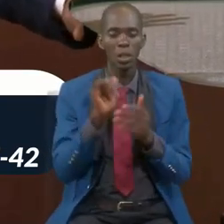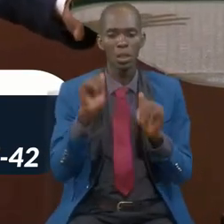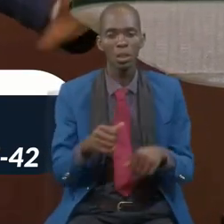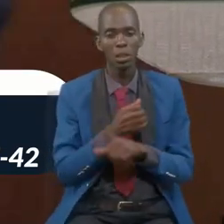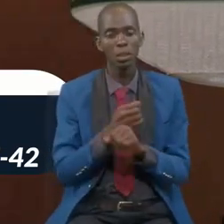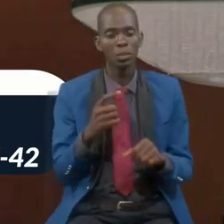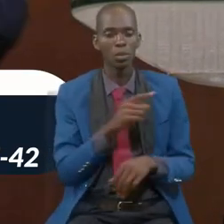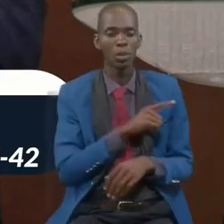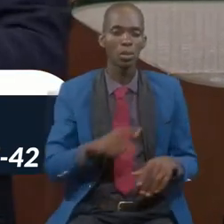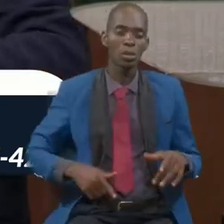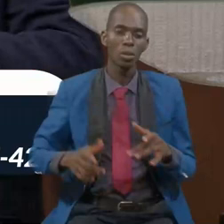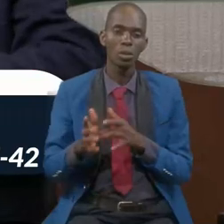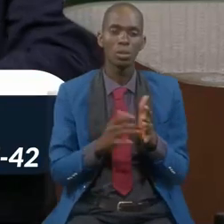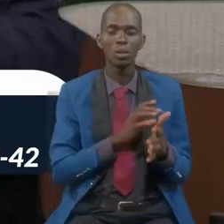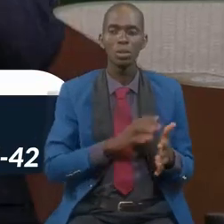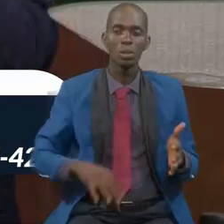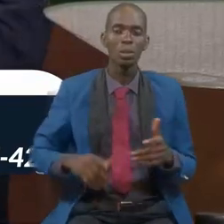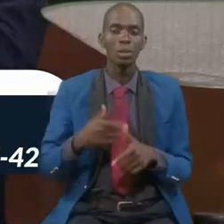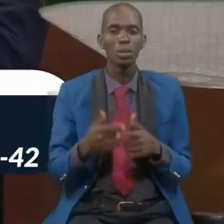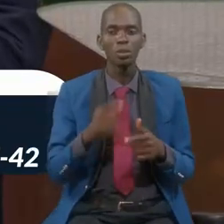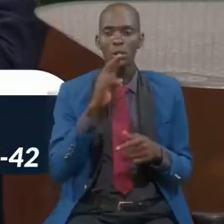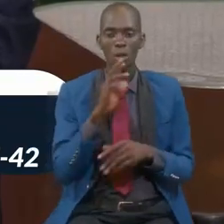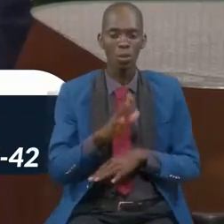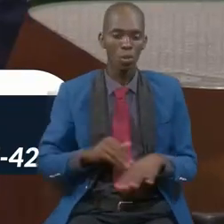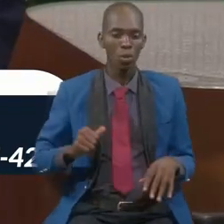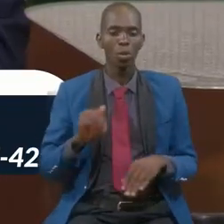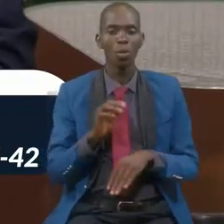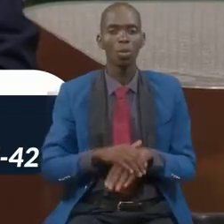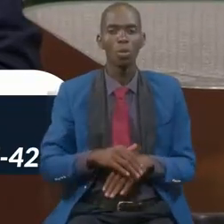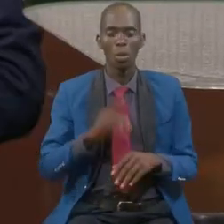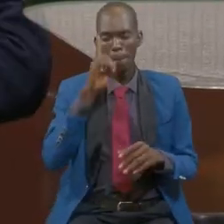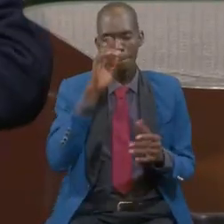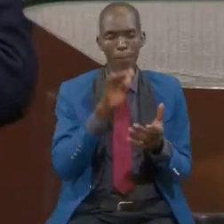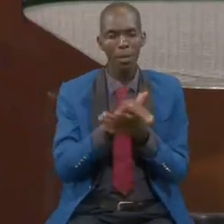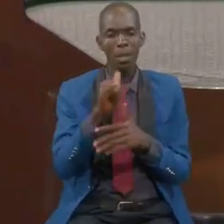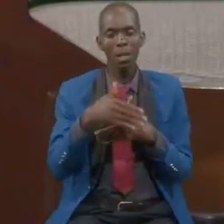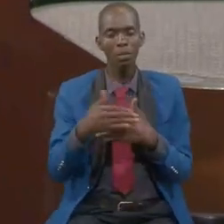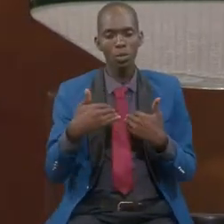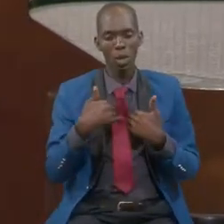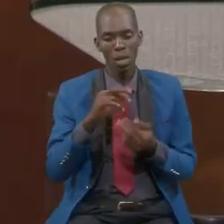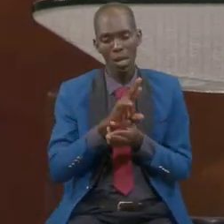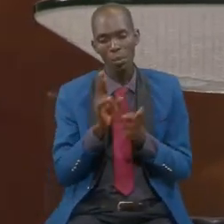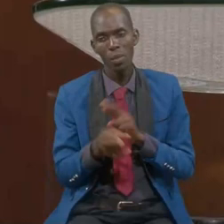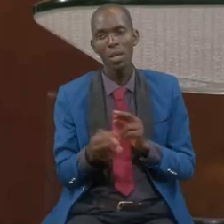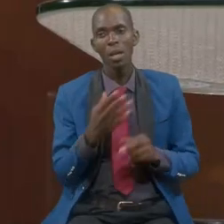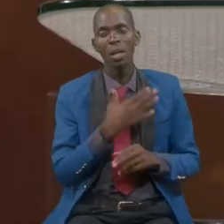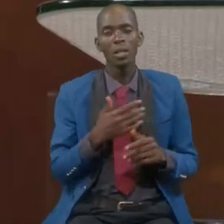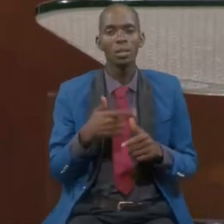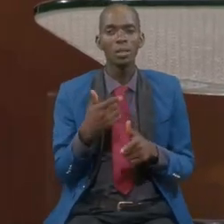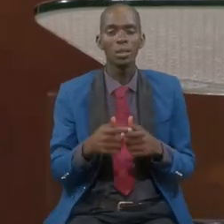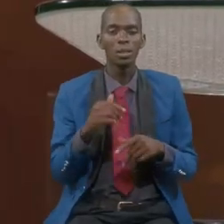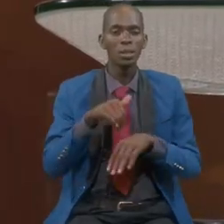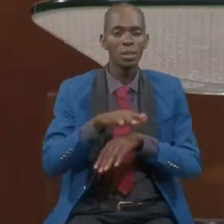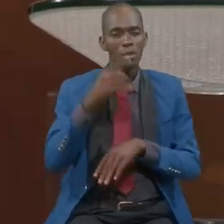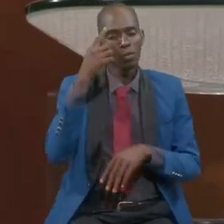Vous êtes présenté au Seigneur, c'est lui seul qui peut sauver. Et vous, alors, après, vous êtes repenti,